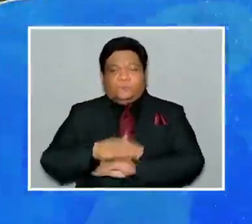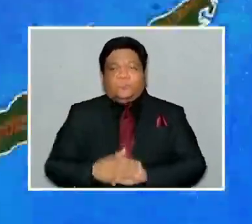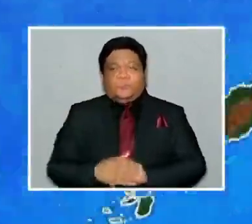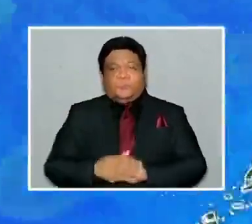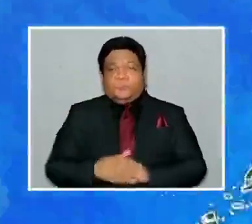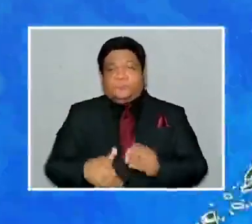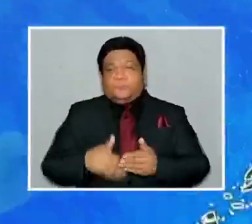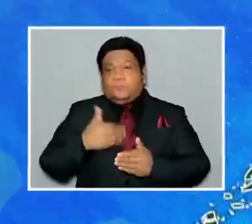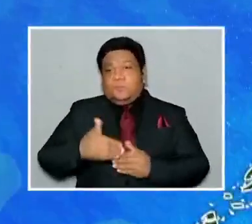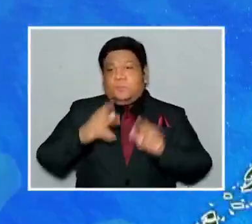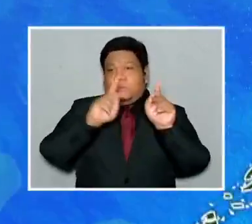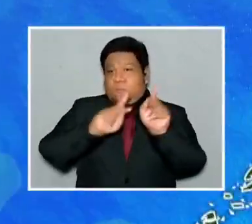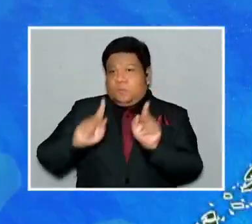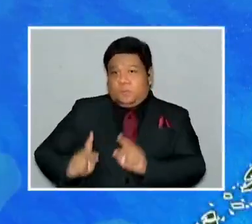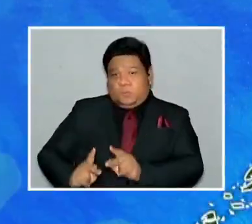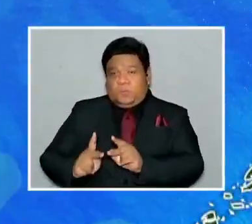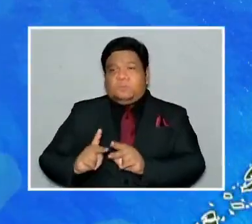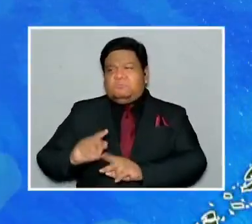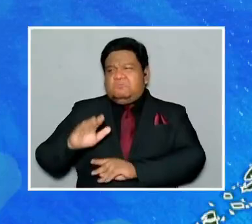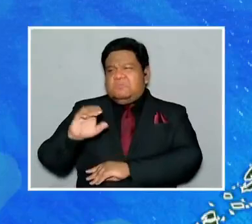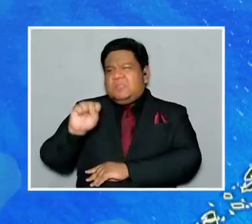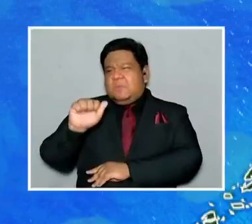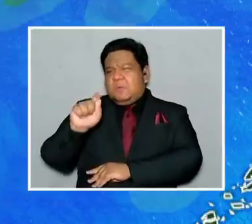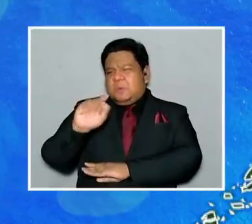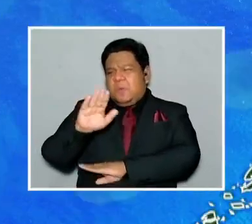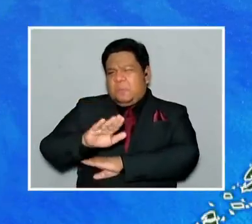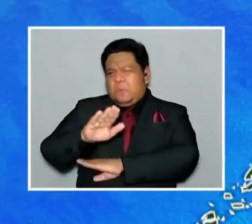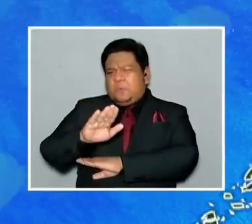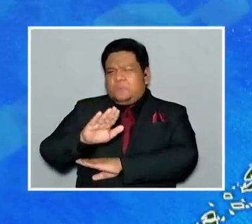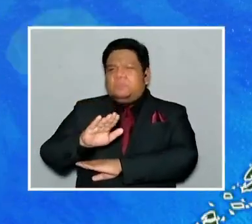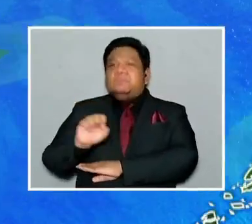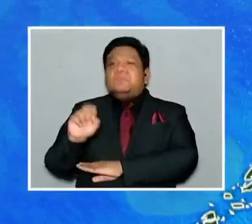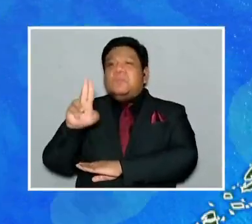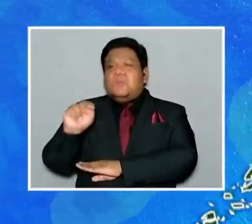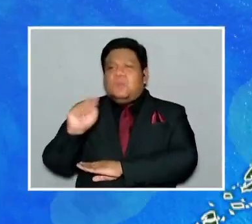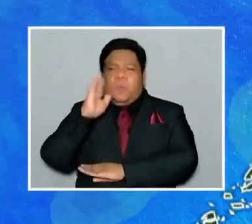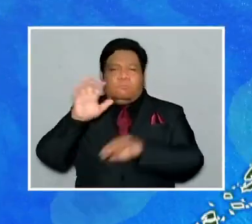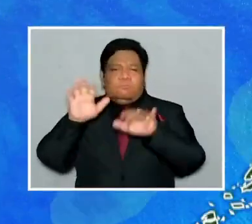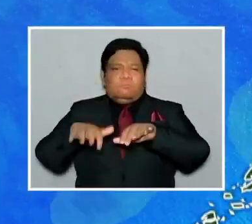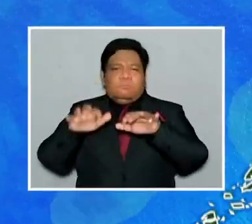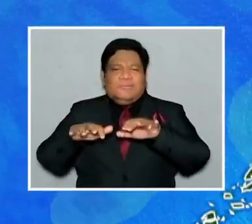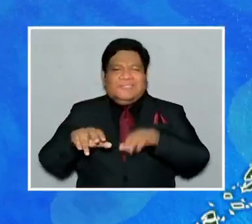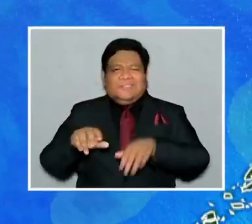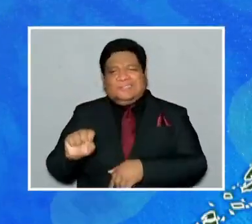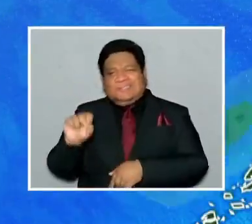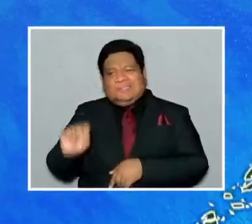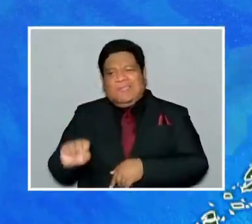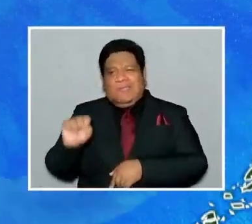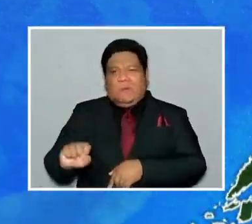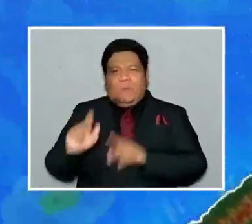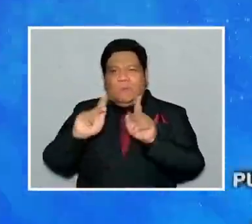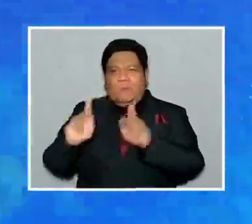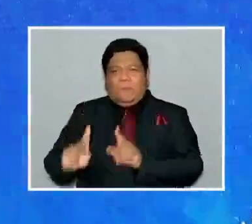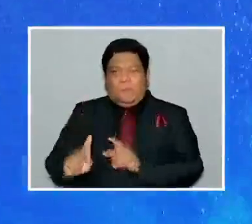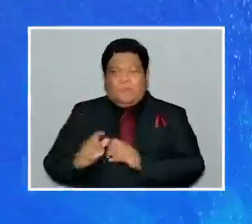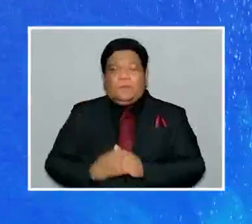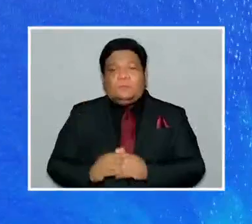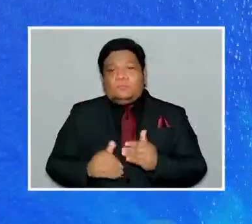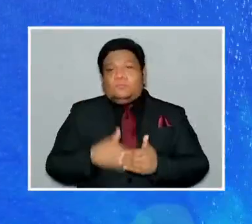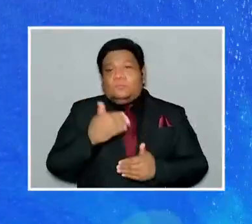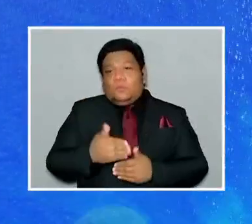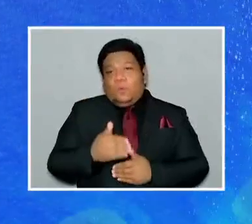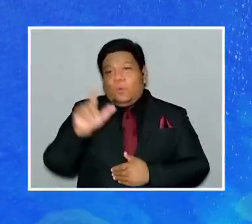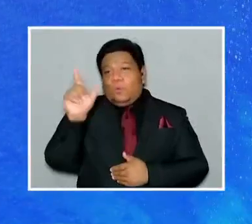bandang hapon ng Sabado at sa Linggo may mga pag-ulan sa katimugang bahagi ng probinsya. Sa Luzon naman, bukas ng hapon